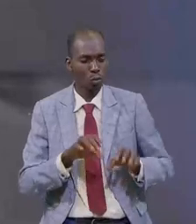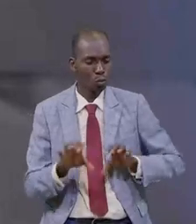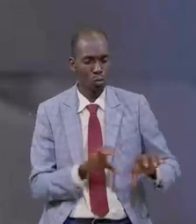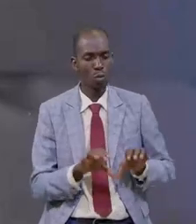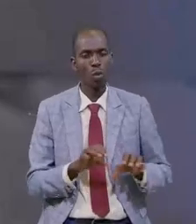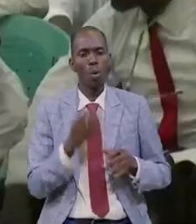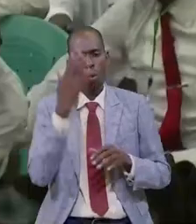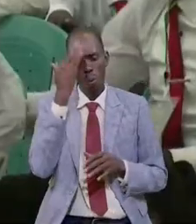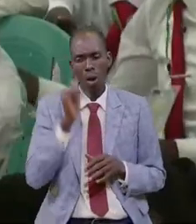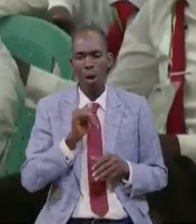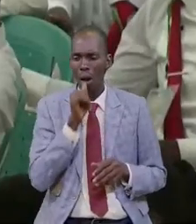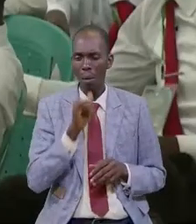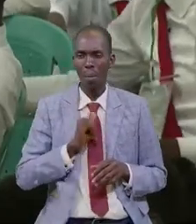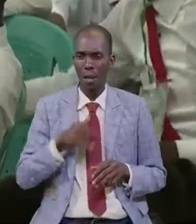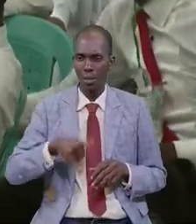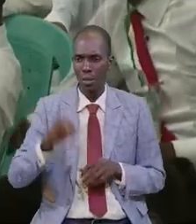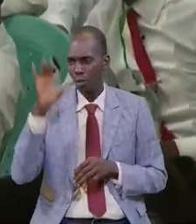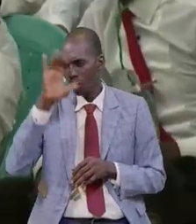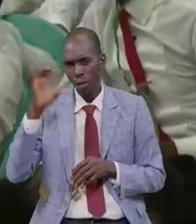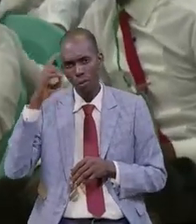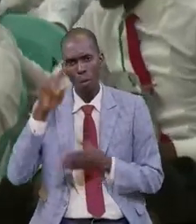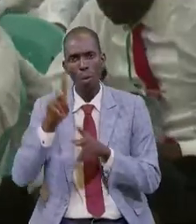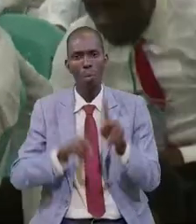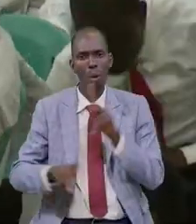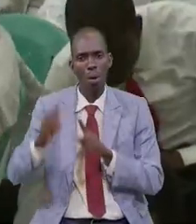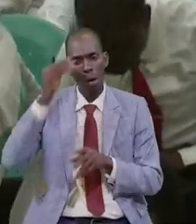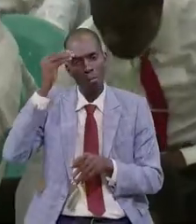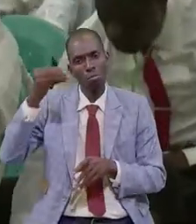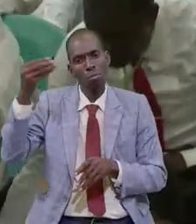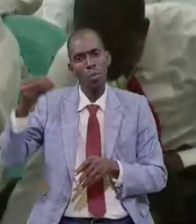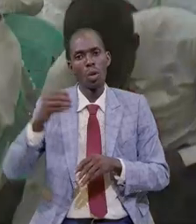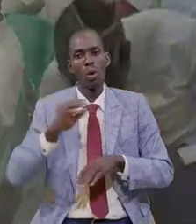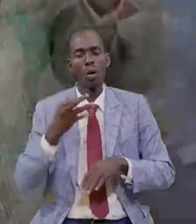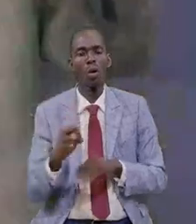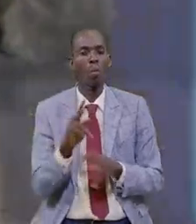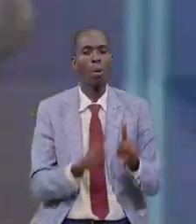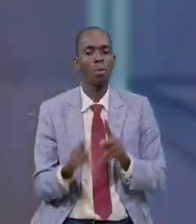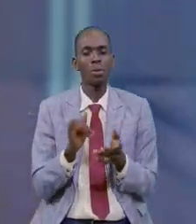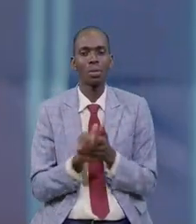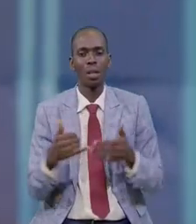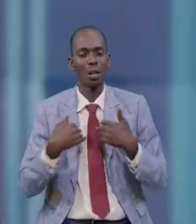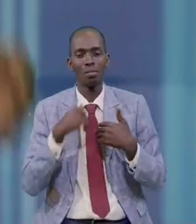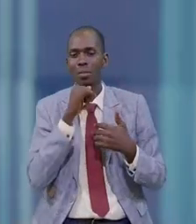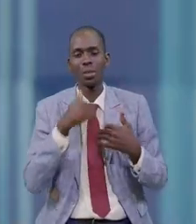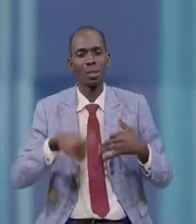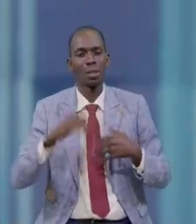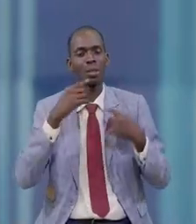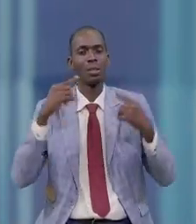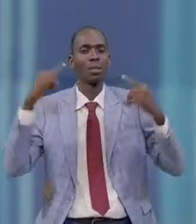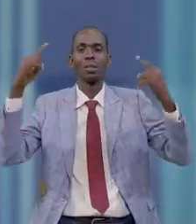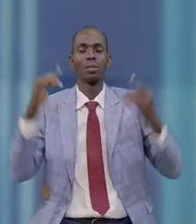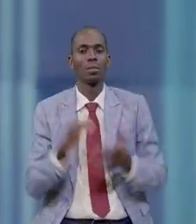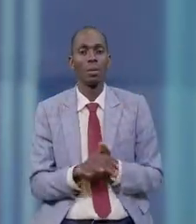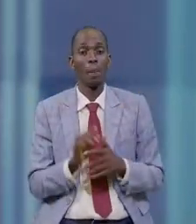je vais encore chercher l'opinion des autres qui n'ont pas pris de tê décision il a résolu dans son